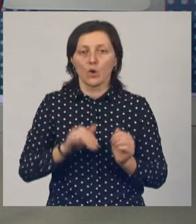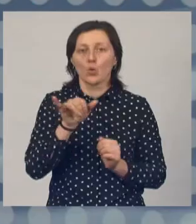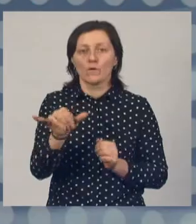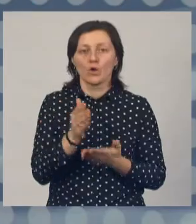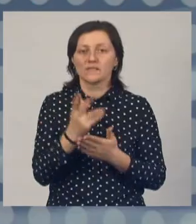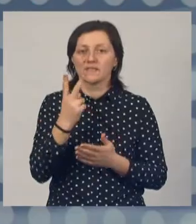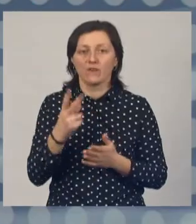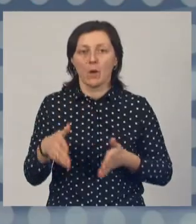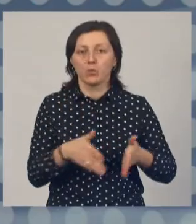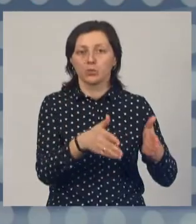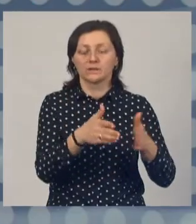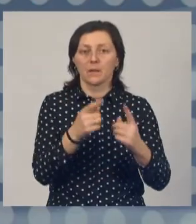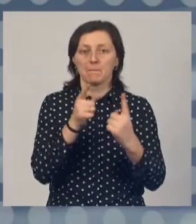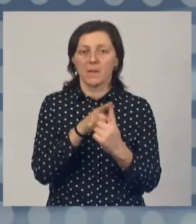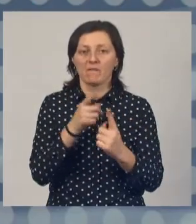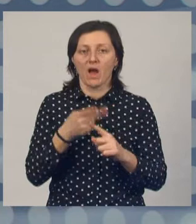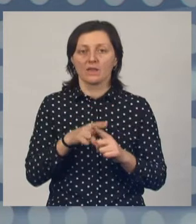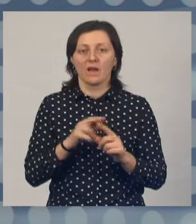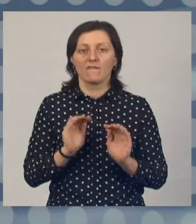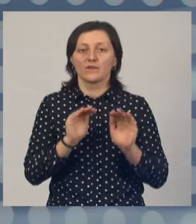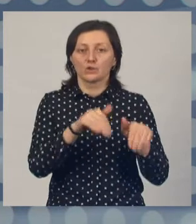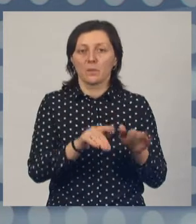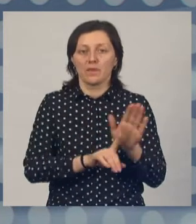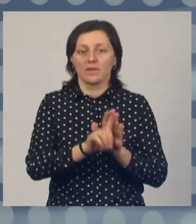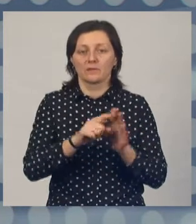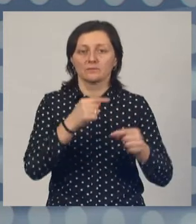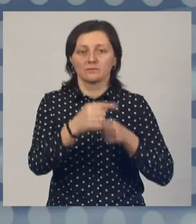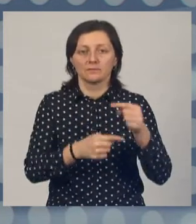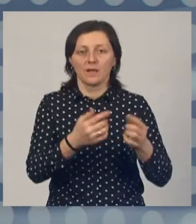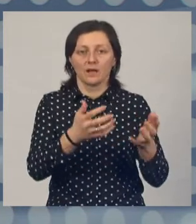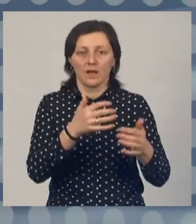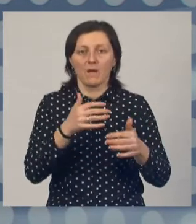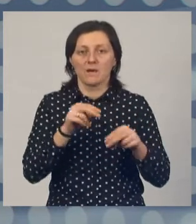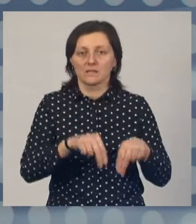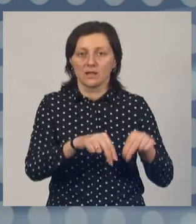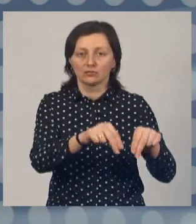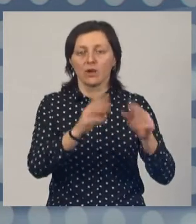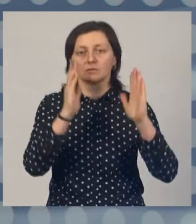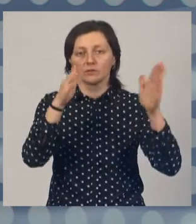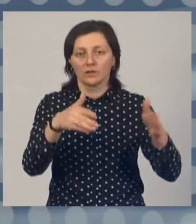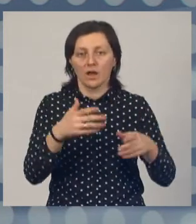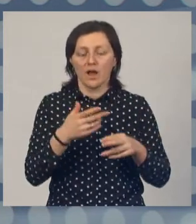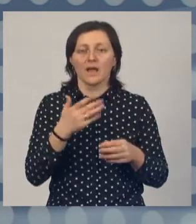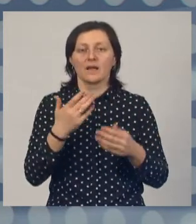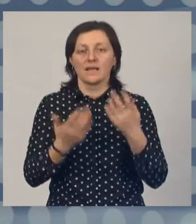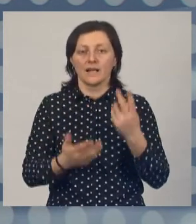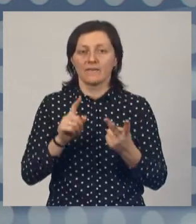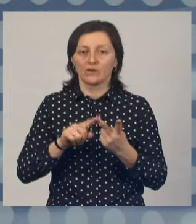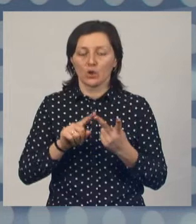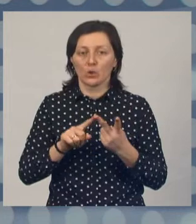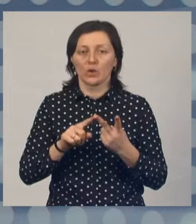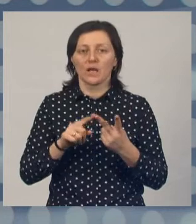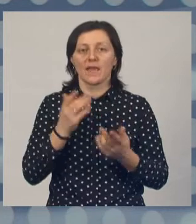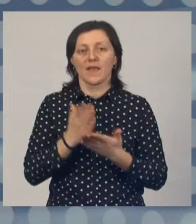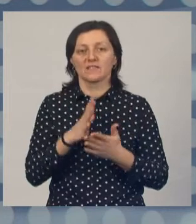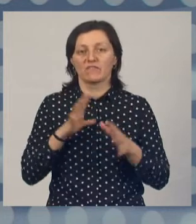первый путь он либо вступает в такую крестьянско-фермерское хозяйство и продолжая деятельность наследодателя либо у него есть